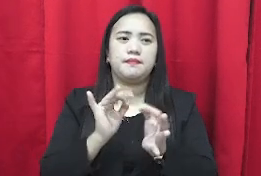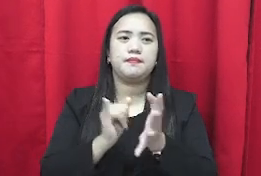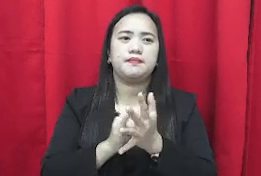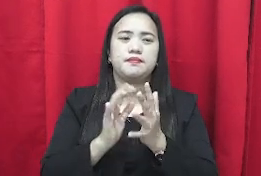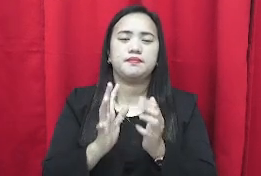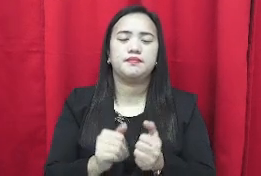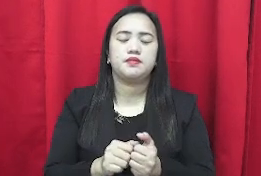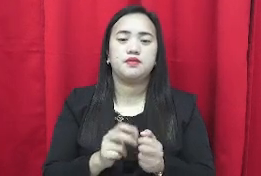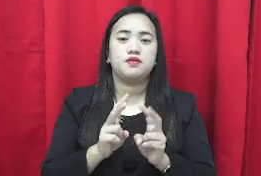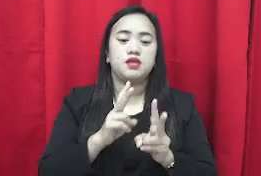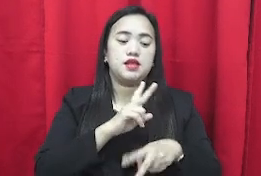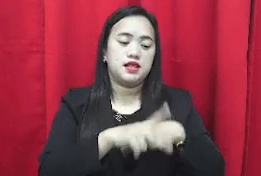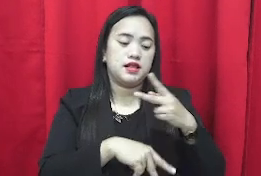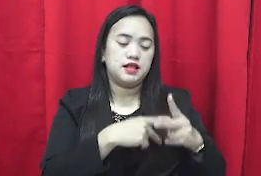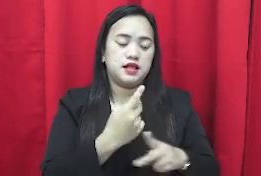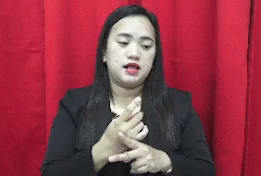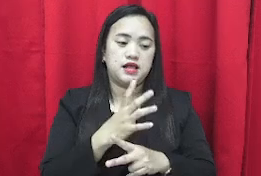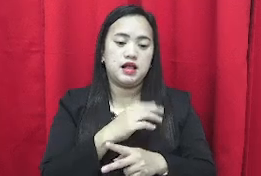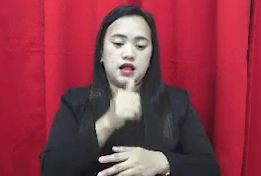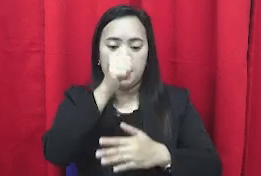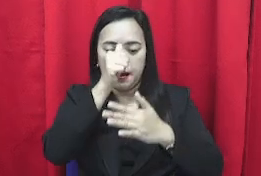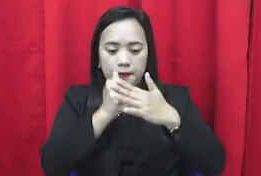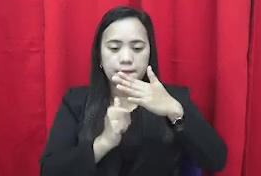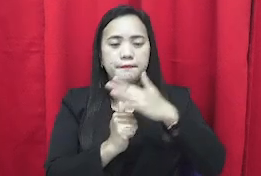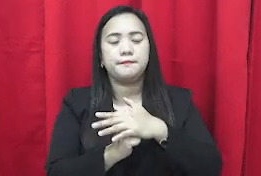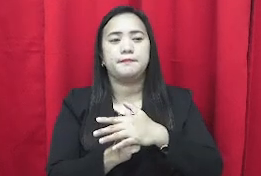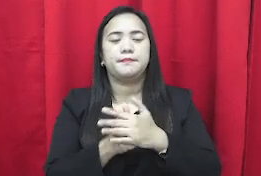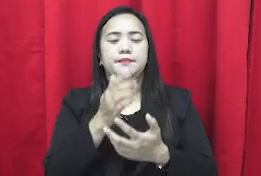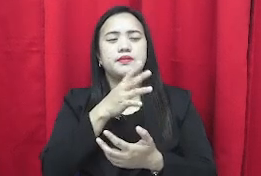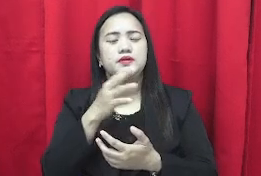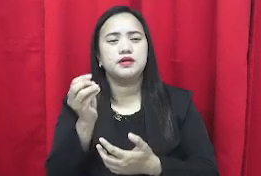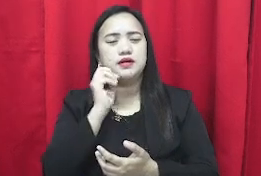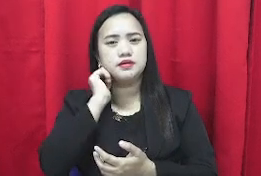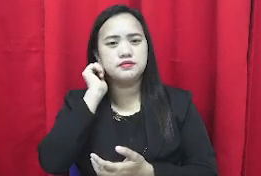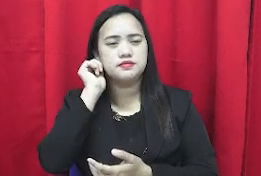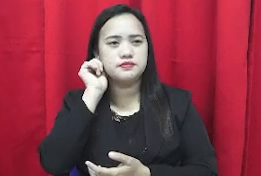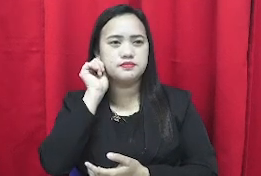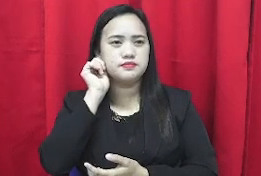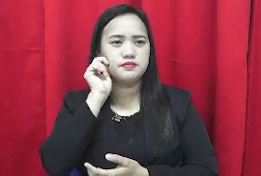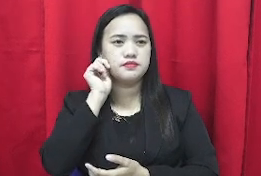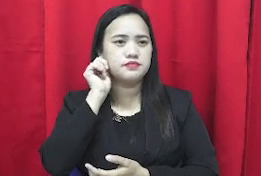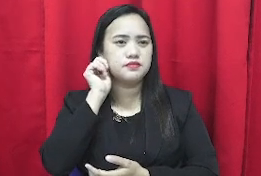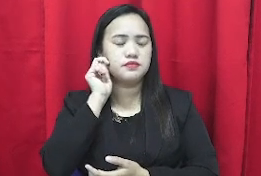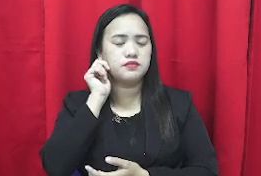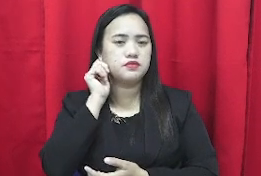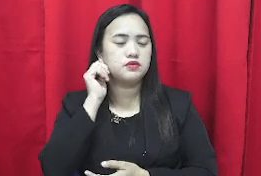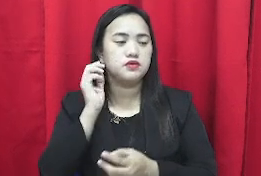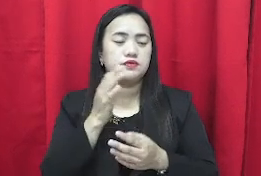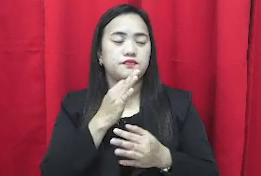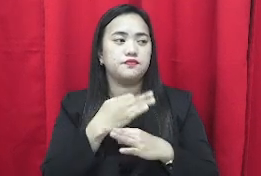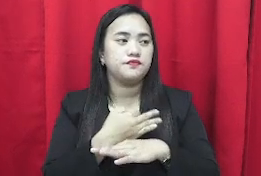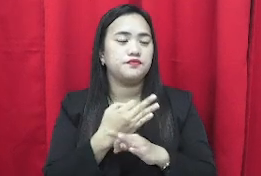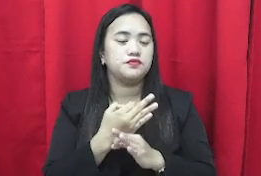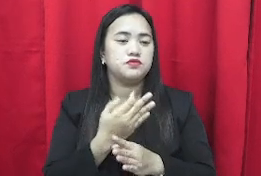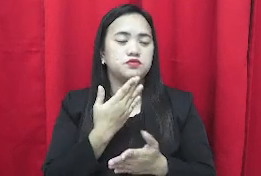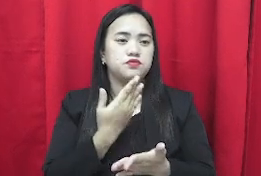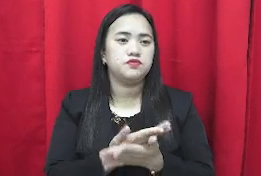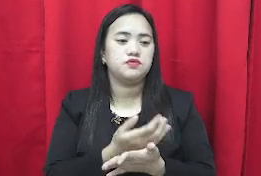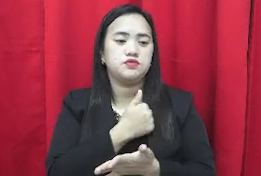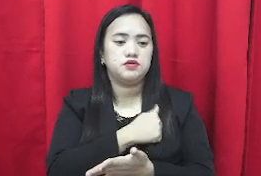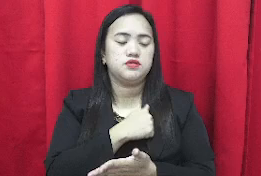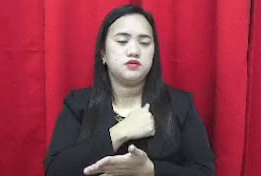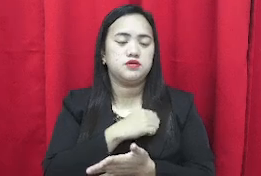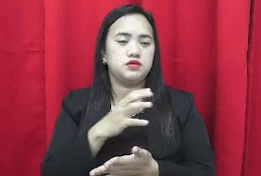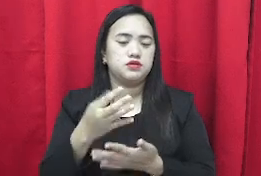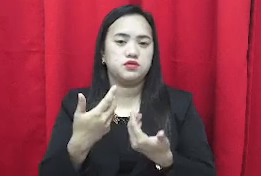pag-uusapan at pagpapakumbaba at lalong-lalo na ung ung ung kaayusan ng pag-uugali Aba hindi mo mailalayo at